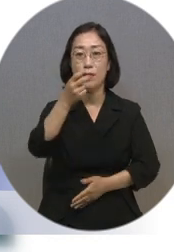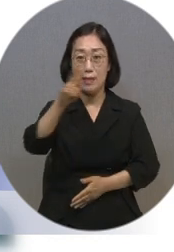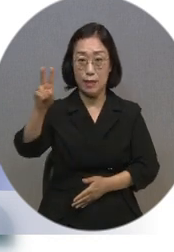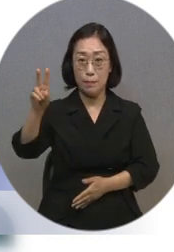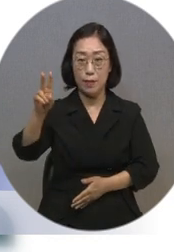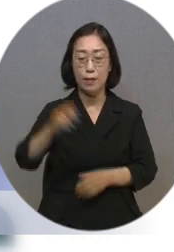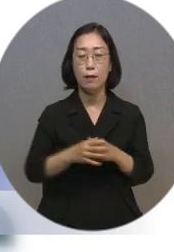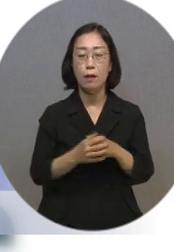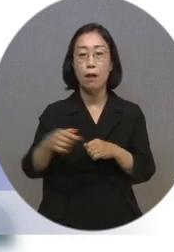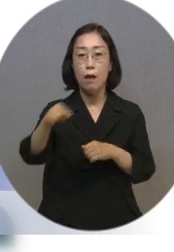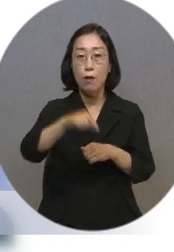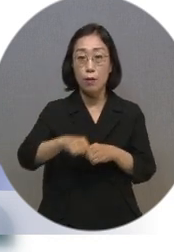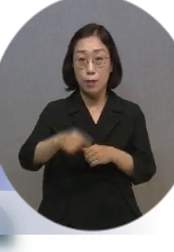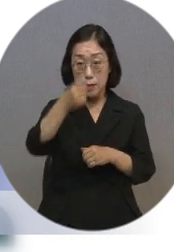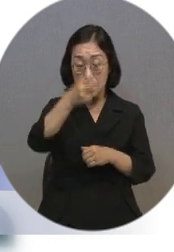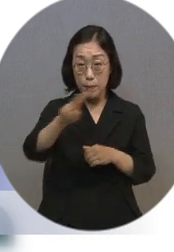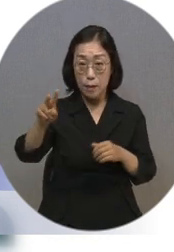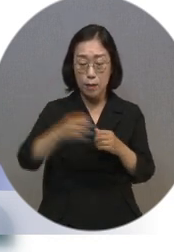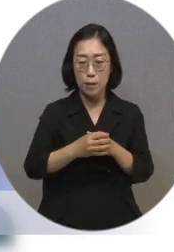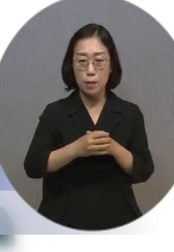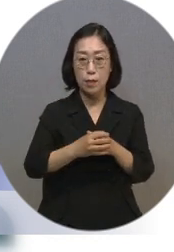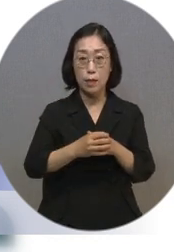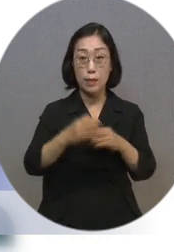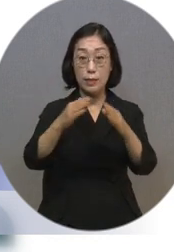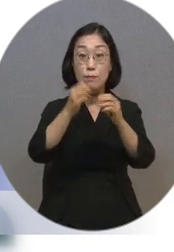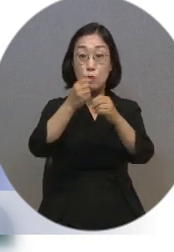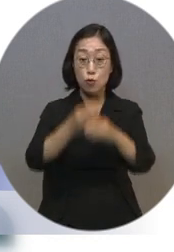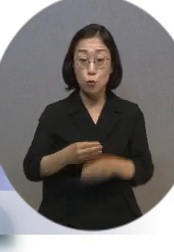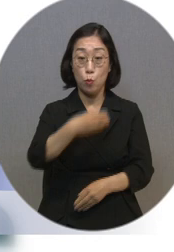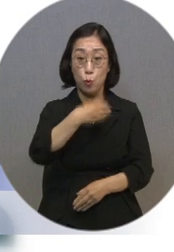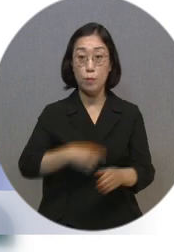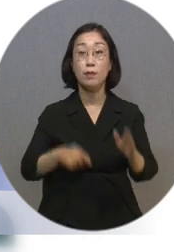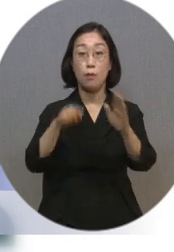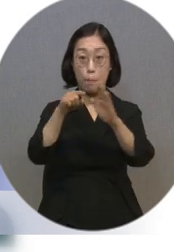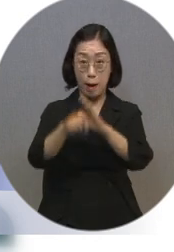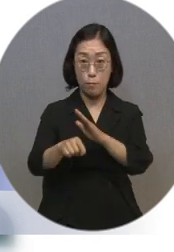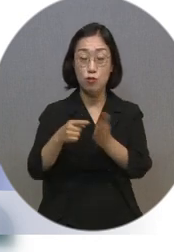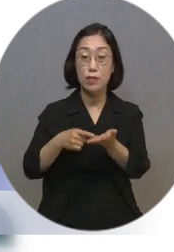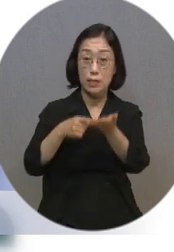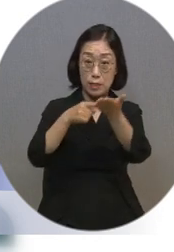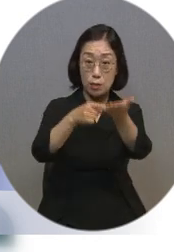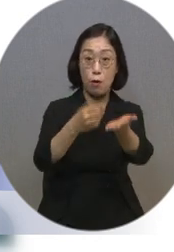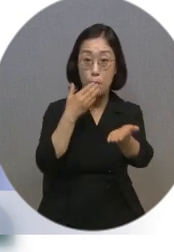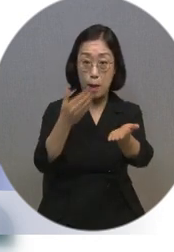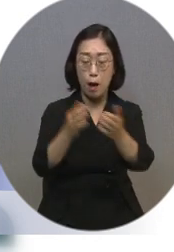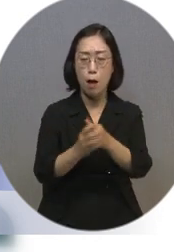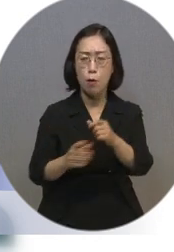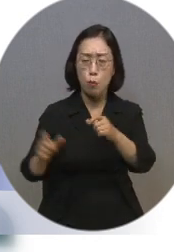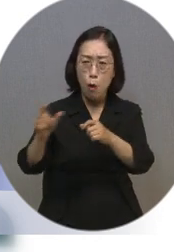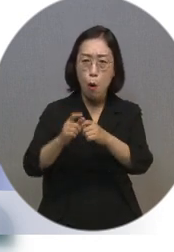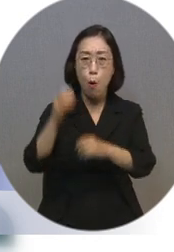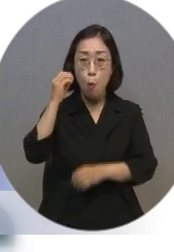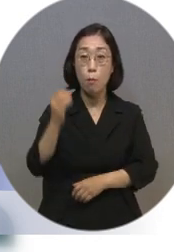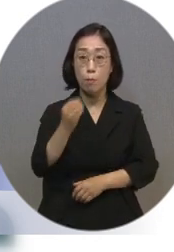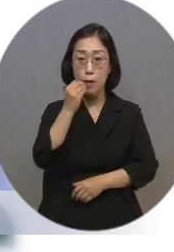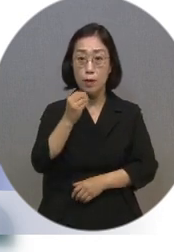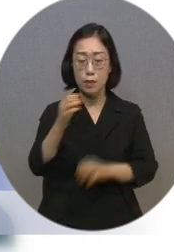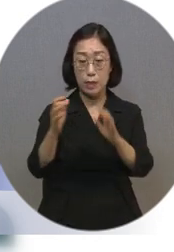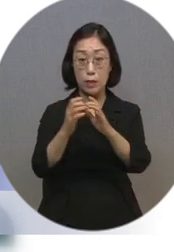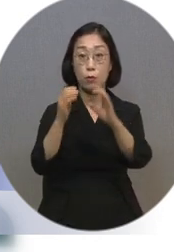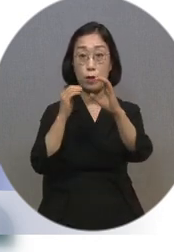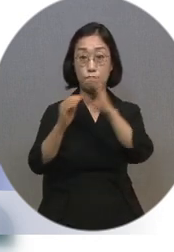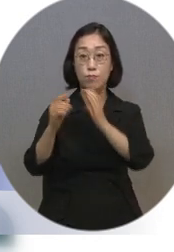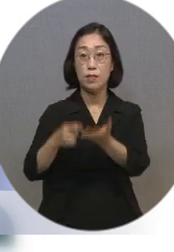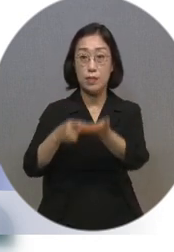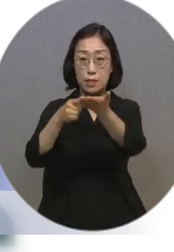이 맞춤형 TV는 주민등록지 관할 읍면동 주민센터를 방문해 신청하거나 재단 홈페이지에서